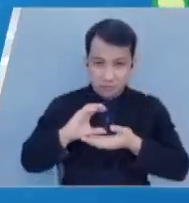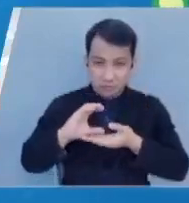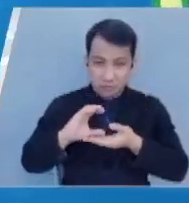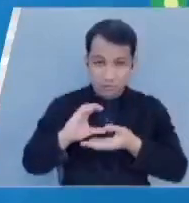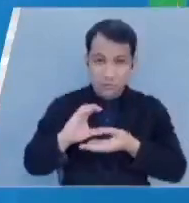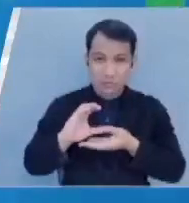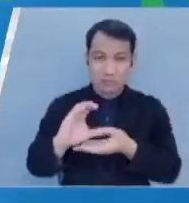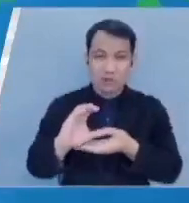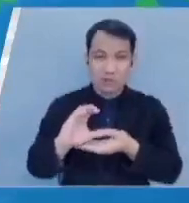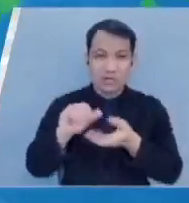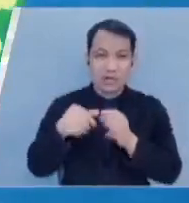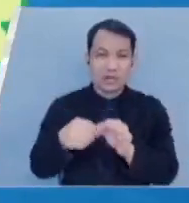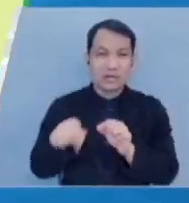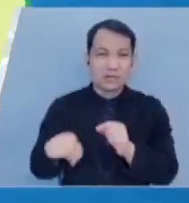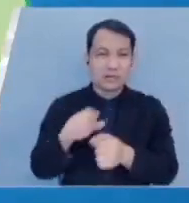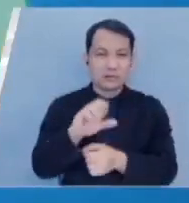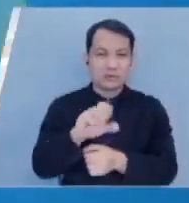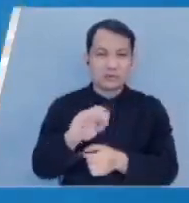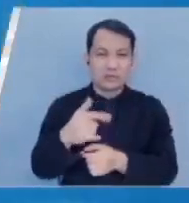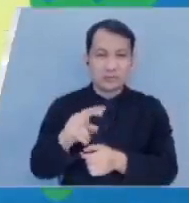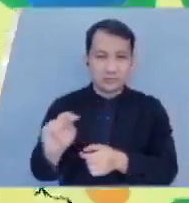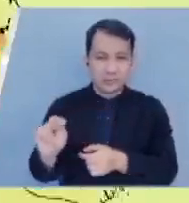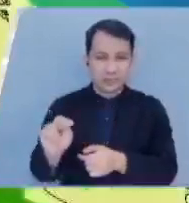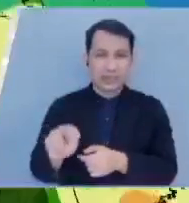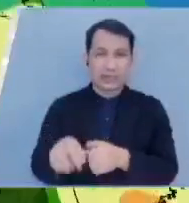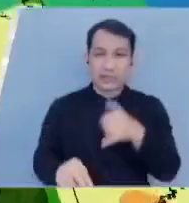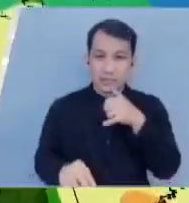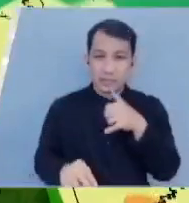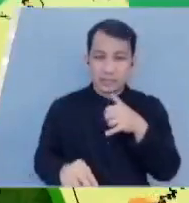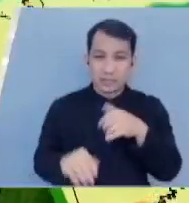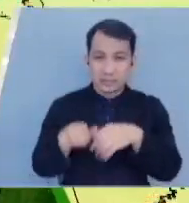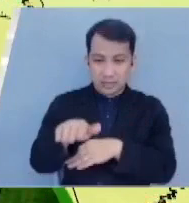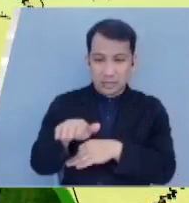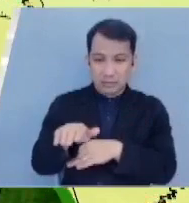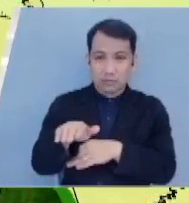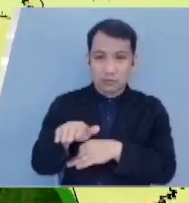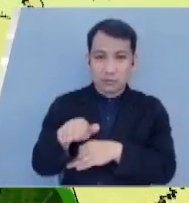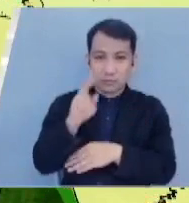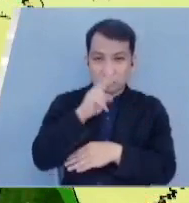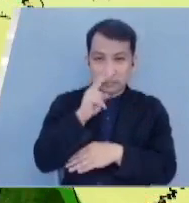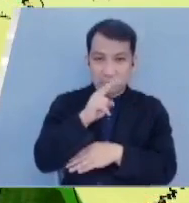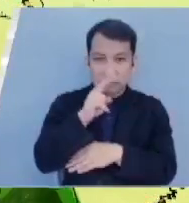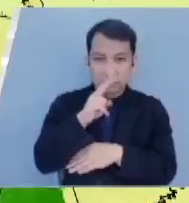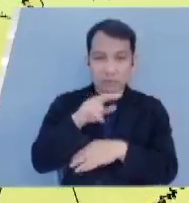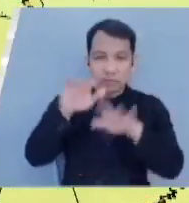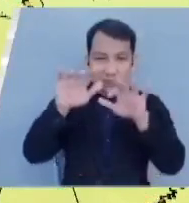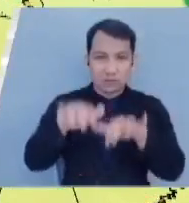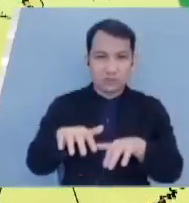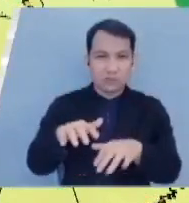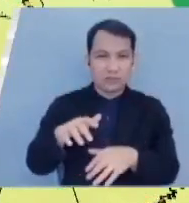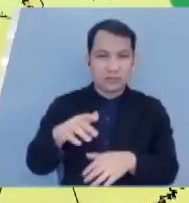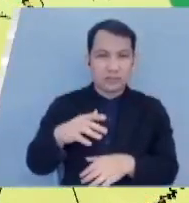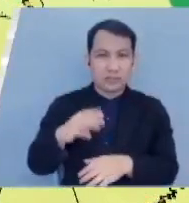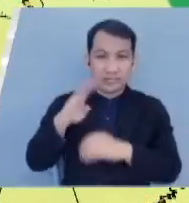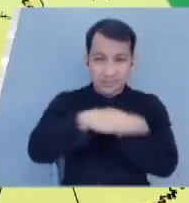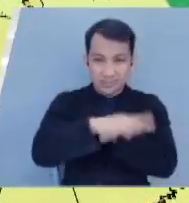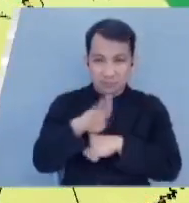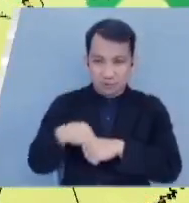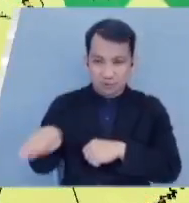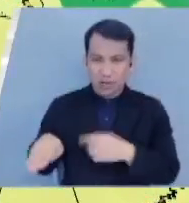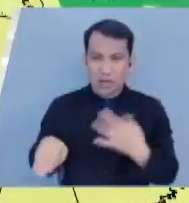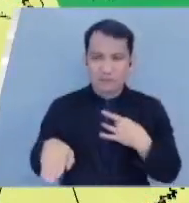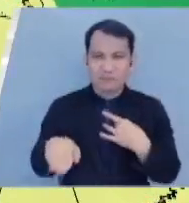at Soccsargent. Sa hapon naman ang ulan sa Visayas at may light to moderate rains sa Bohol, Leyte at